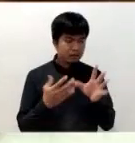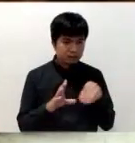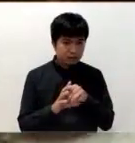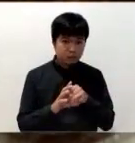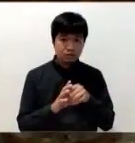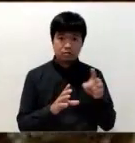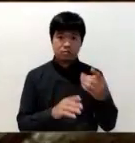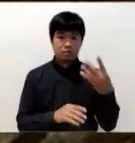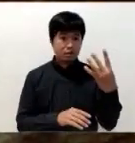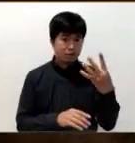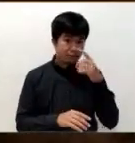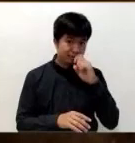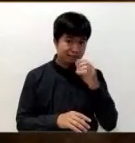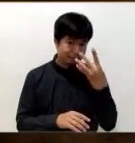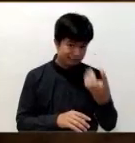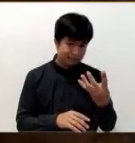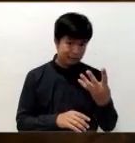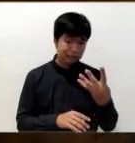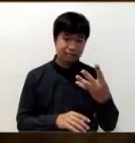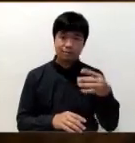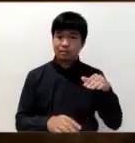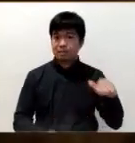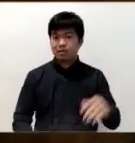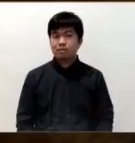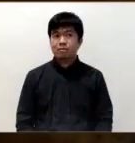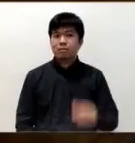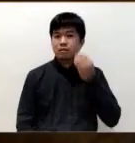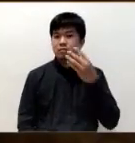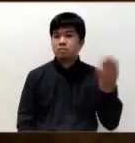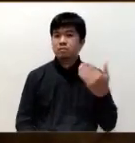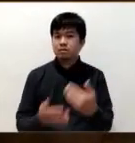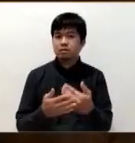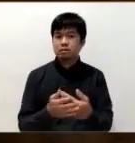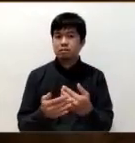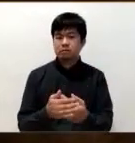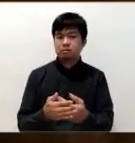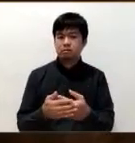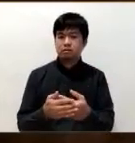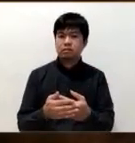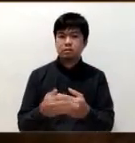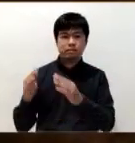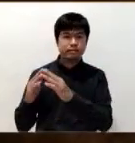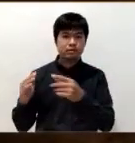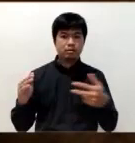anak. Pauwi na po kami, malapit na po kami sa bahay. Kala ko may pumuputok